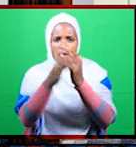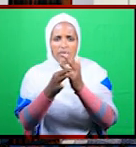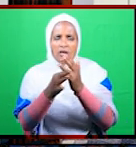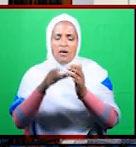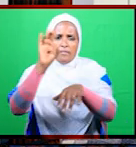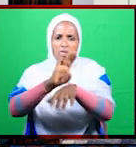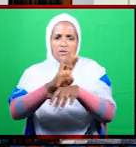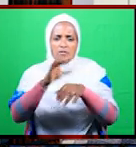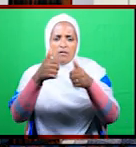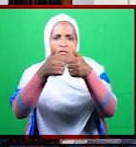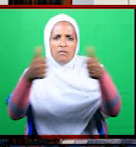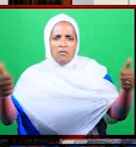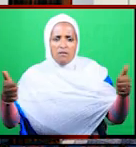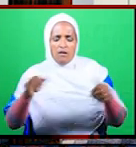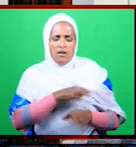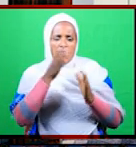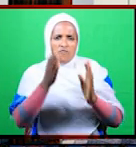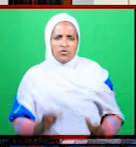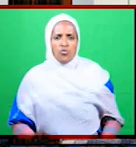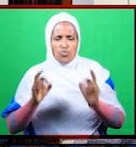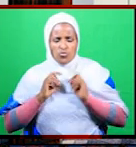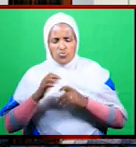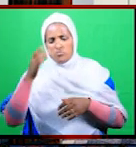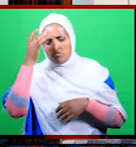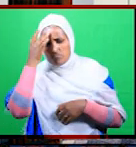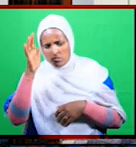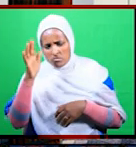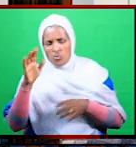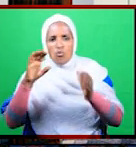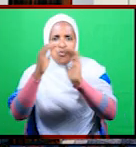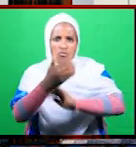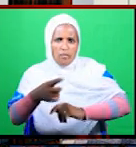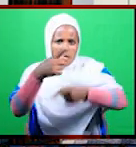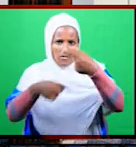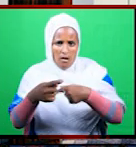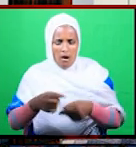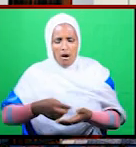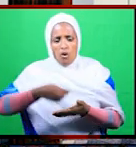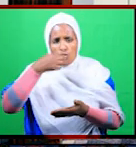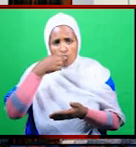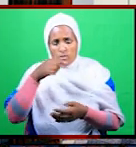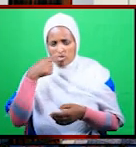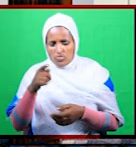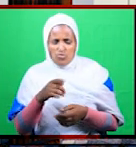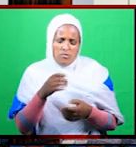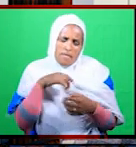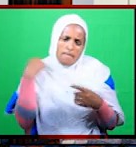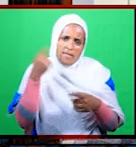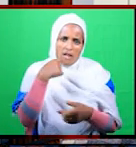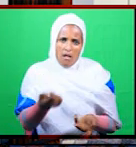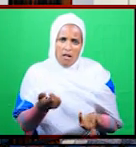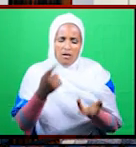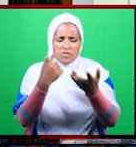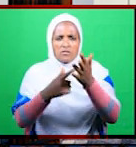ግን ባለቤቴ ከቤተ ክርስቲያን መራቅ ለመንፈሳዊ ሕይወቱም ግዴለሽ እየሆነ መጣ። እንቁረብ ስለው ፊት